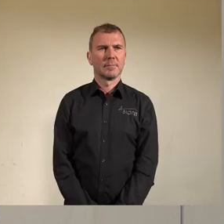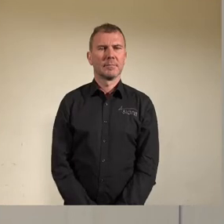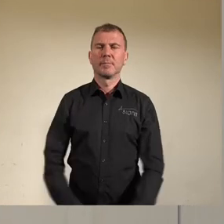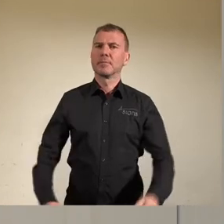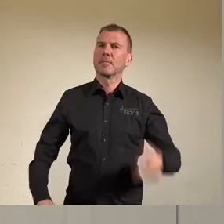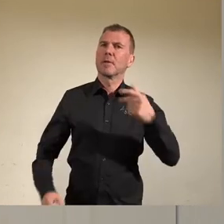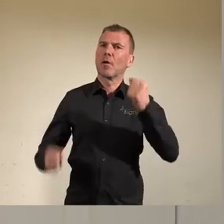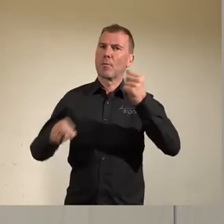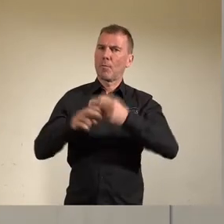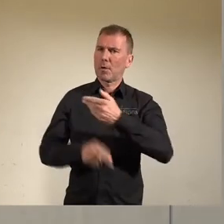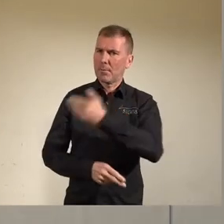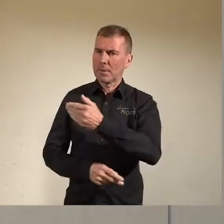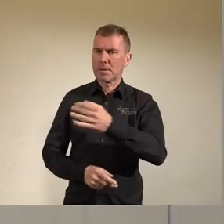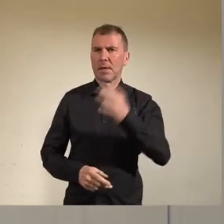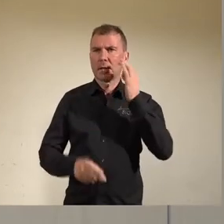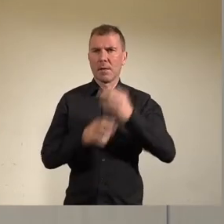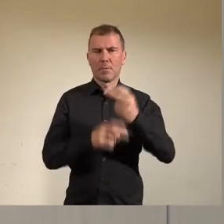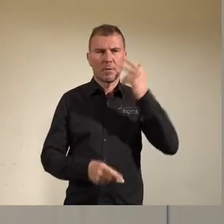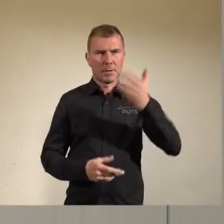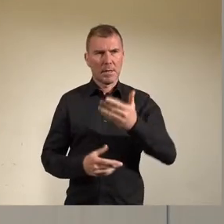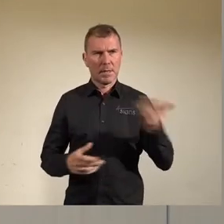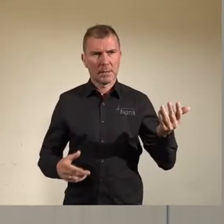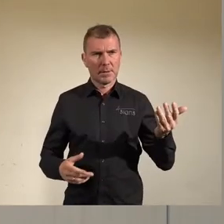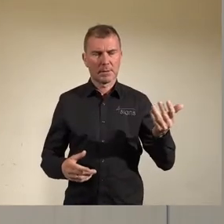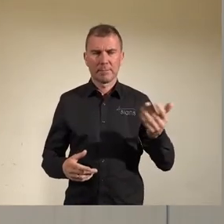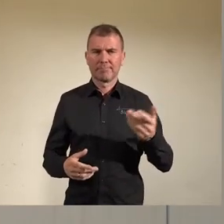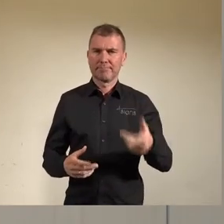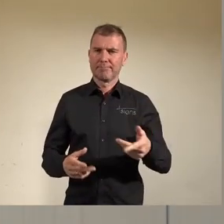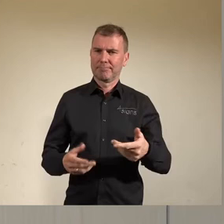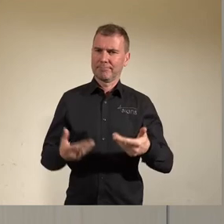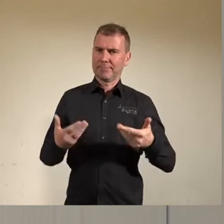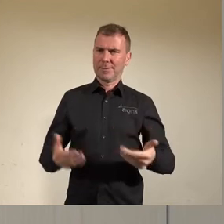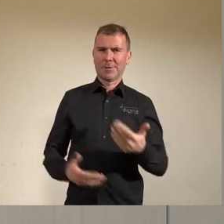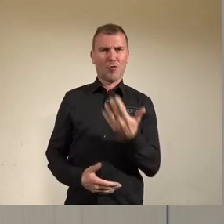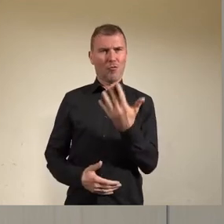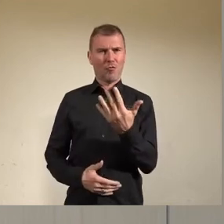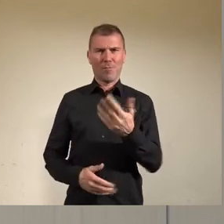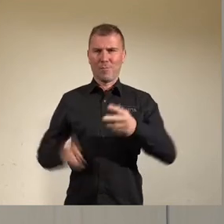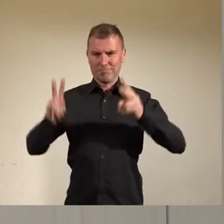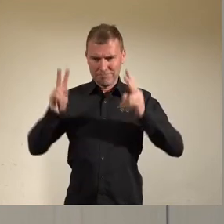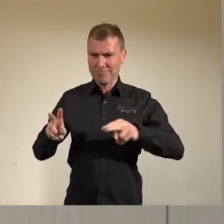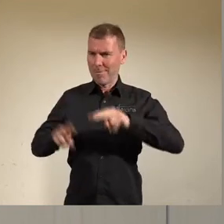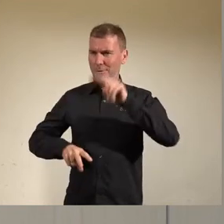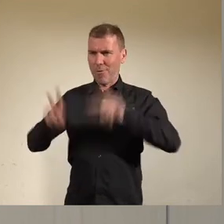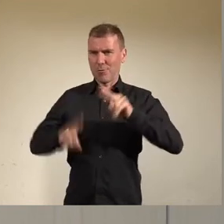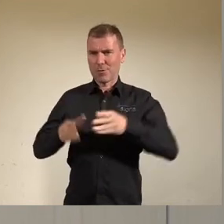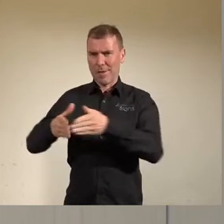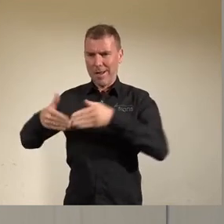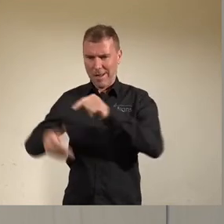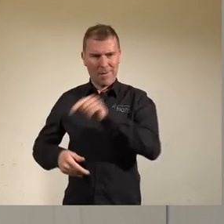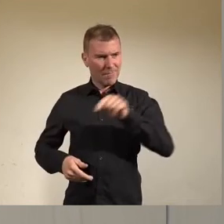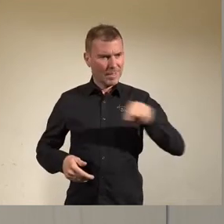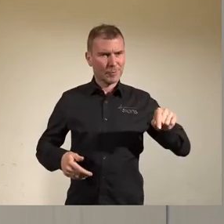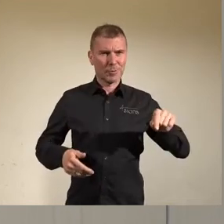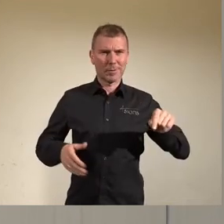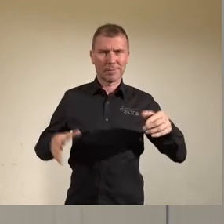Herr Oberbürgermeister, meine Damen und Herren, der Umstand, dass sich fünf sehr unterschiedliche Fraktionen